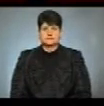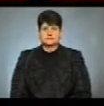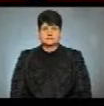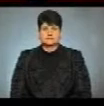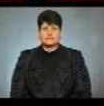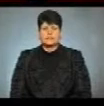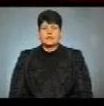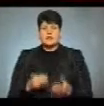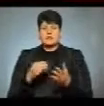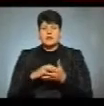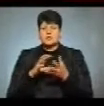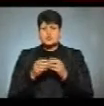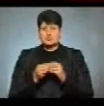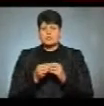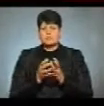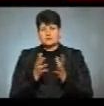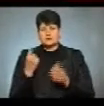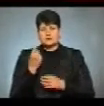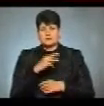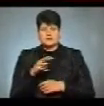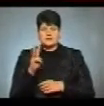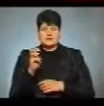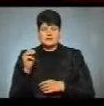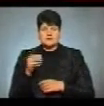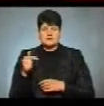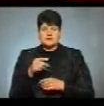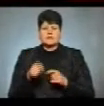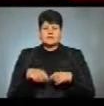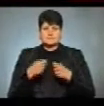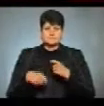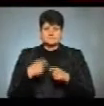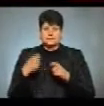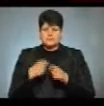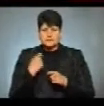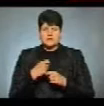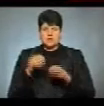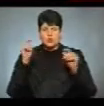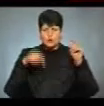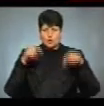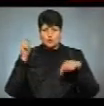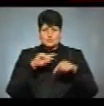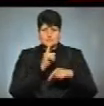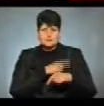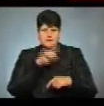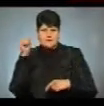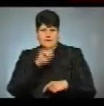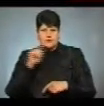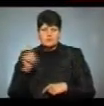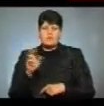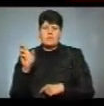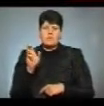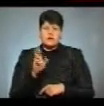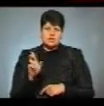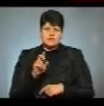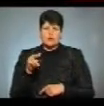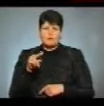На суму понад 1 300 000 гривень завдали збитків сильні дощі та грози у Бережанському, Підгаєцькому та Збаразькому районах.